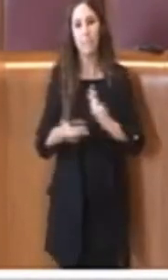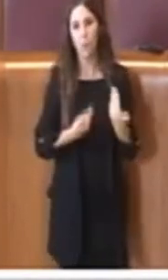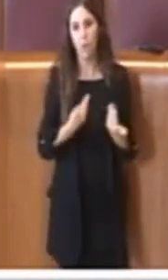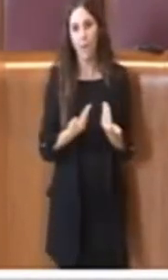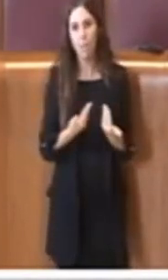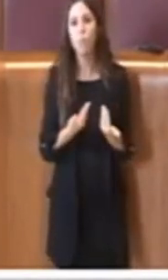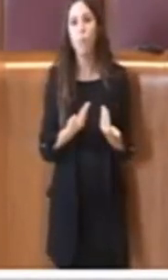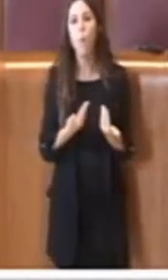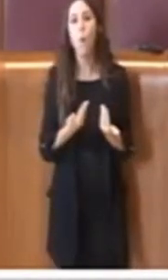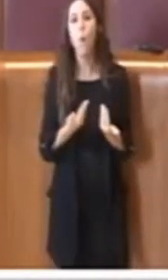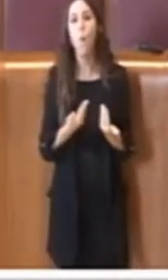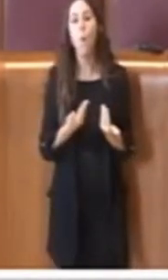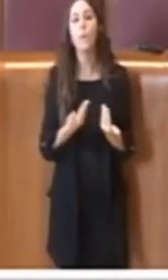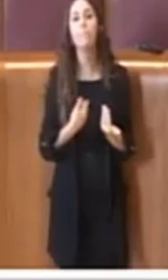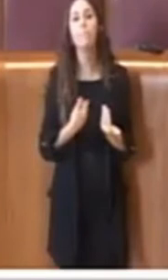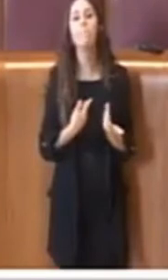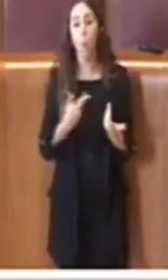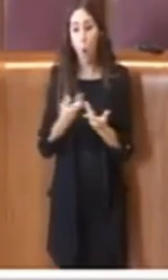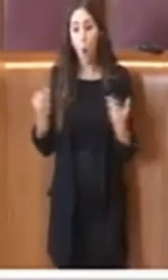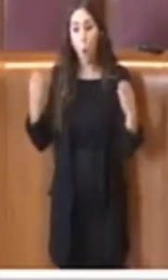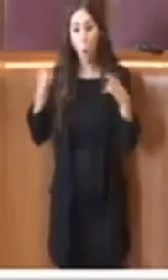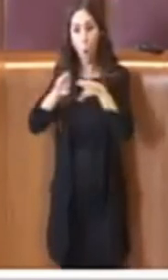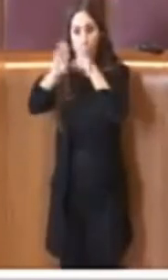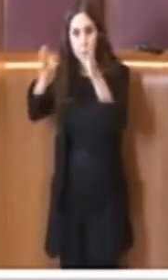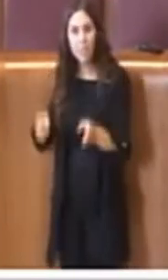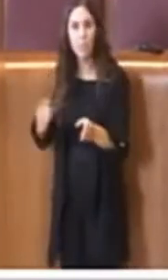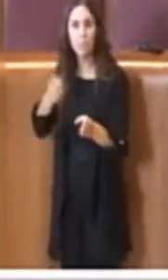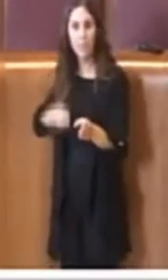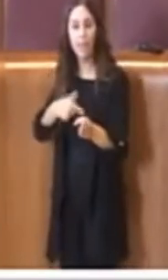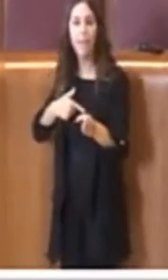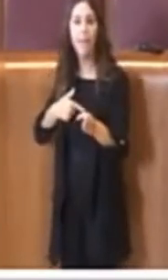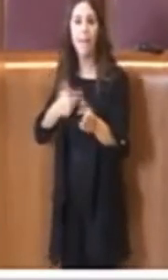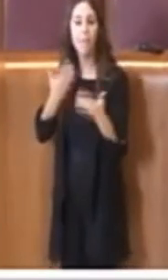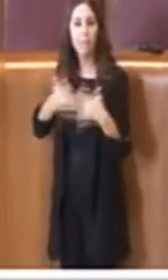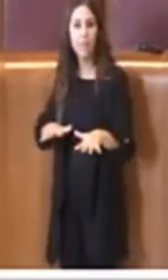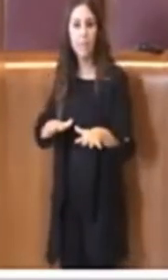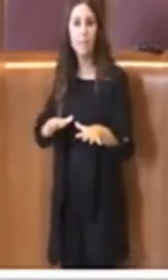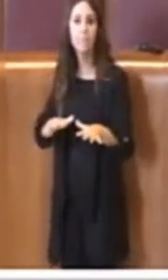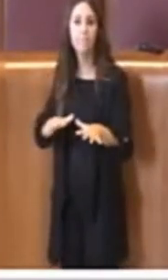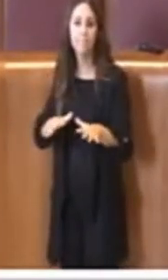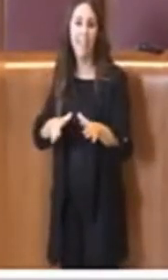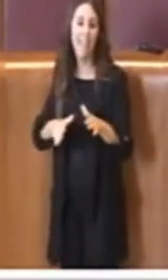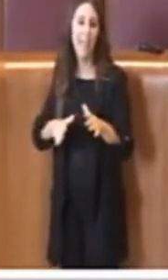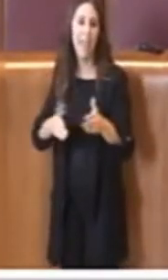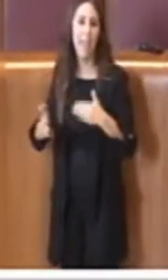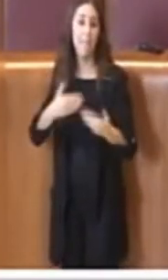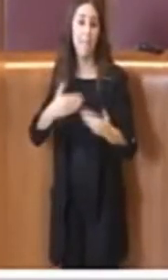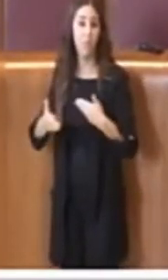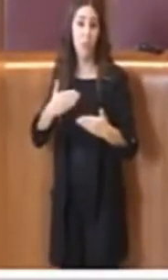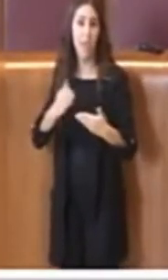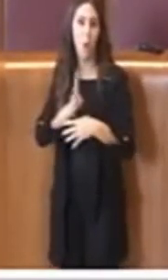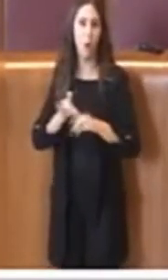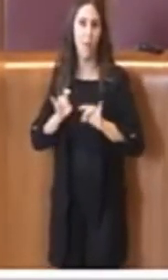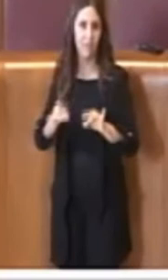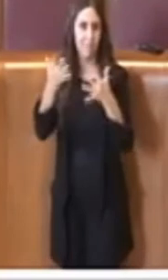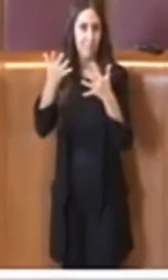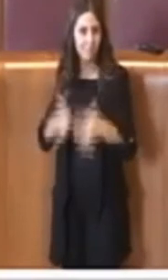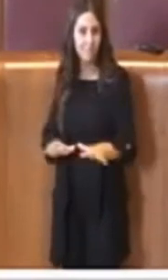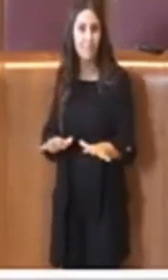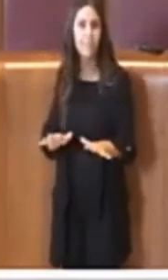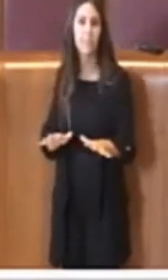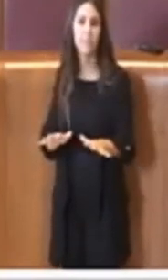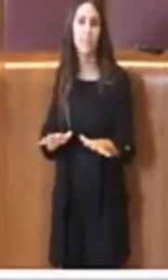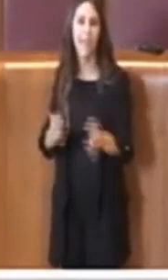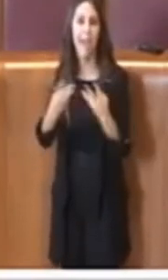oppure coperture e ovviamente al termine del dell'emergenza saranno